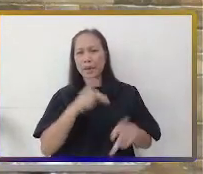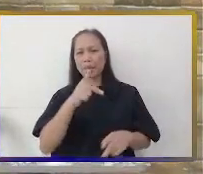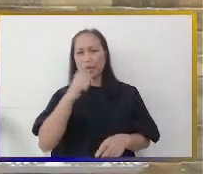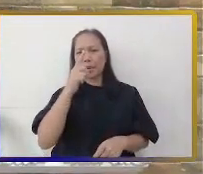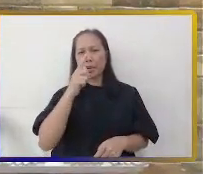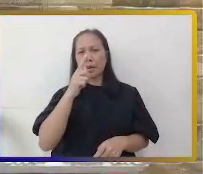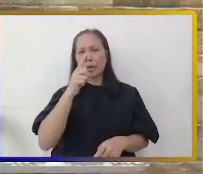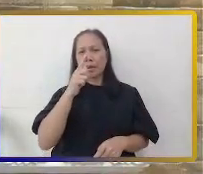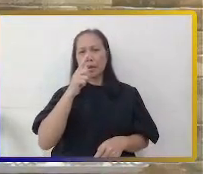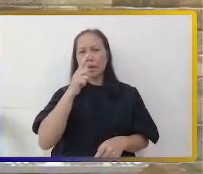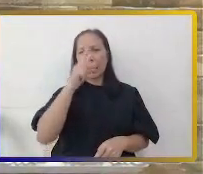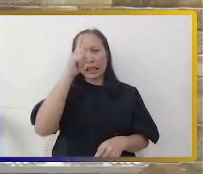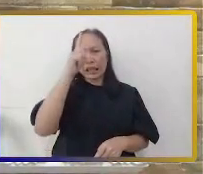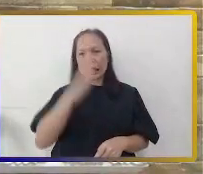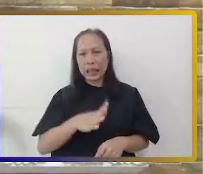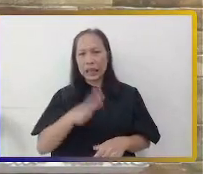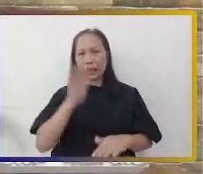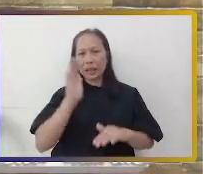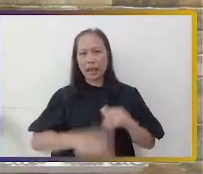ang